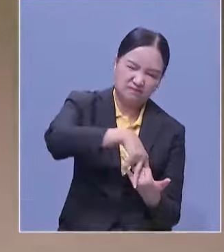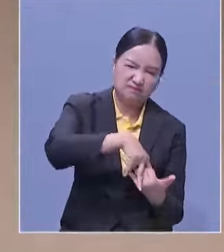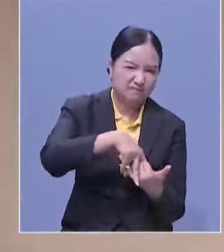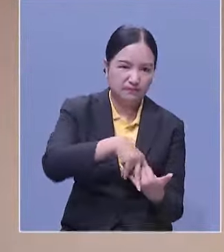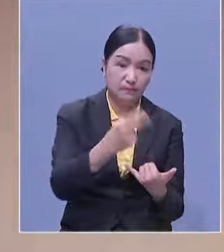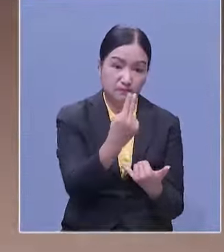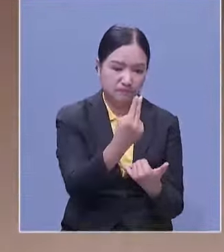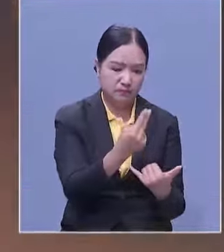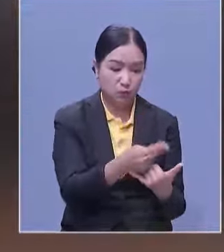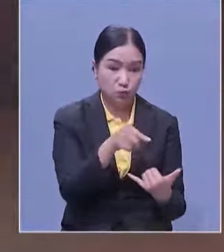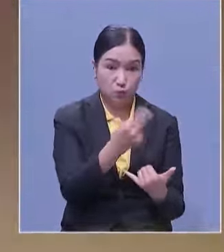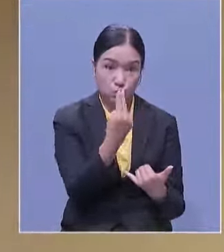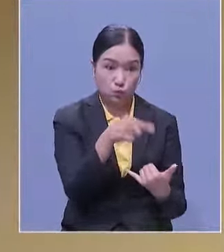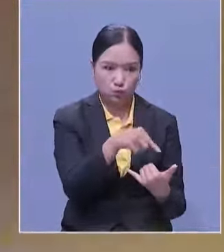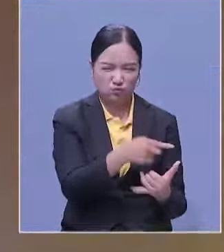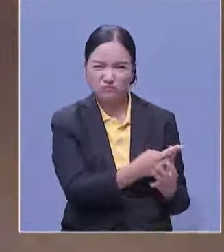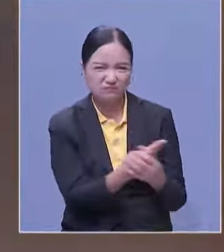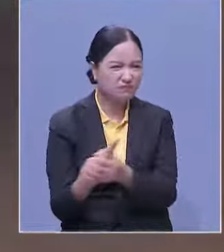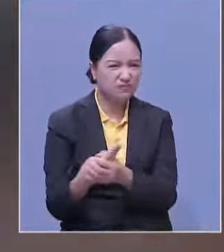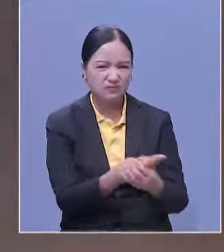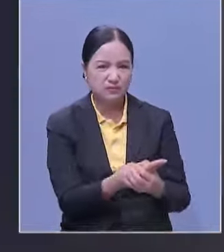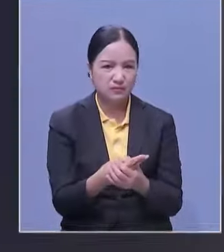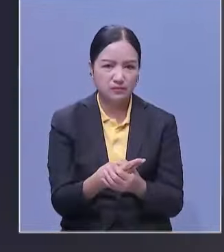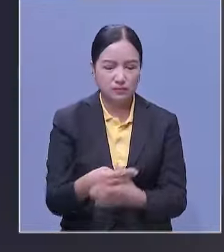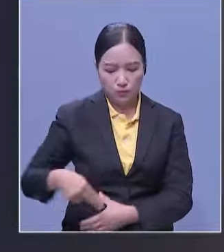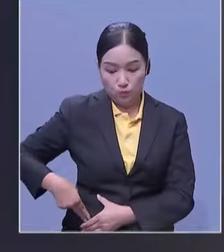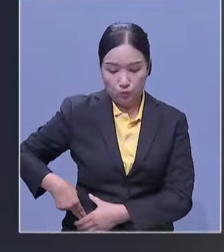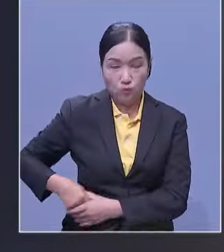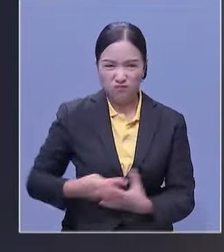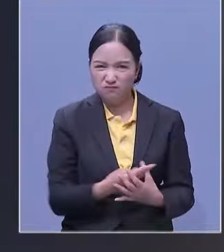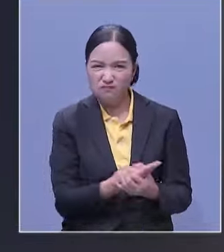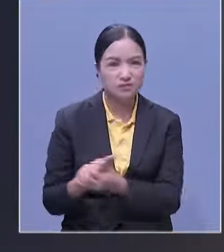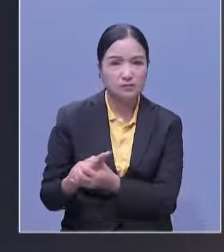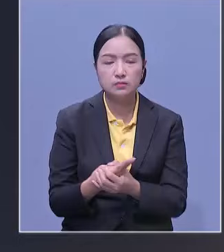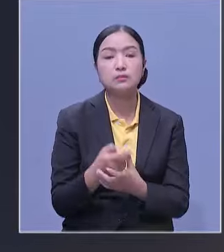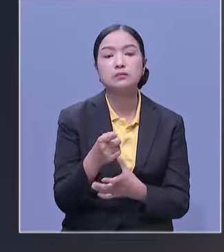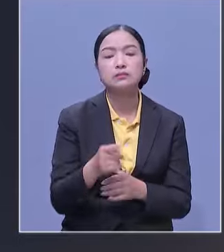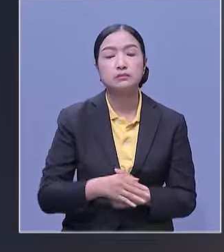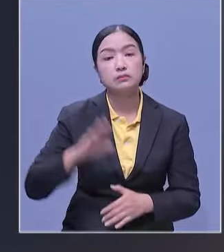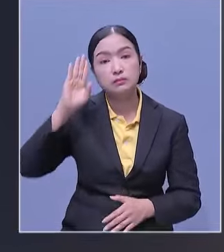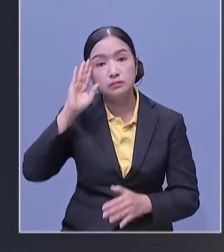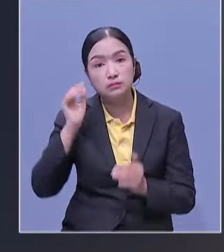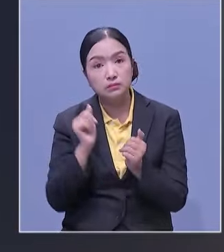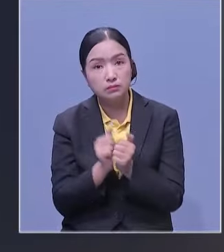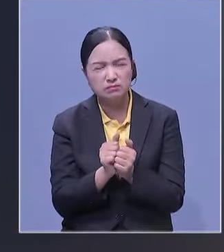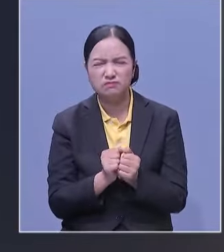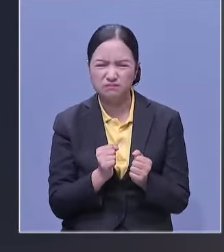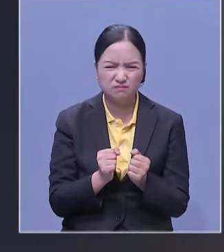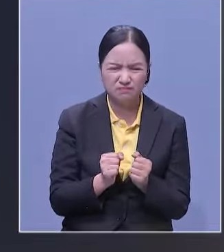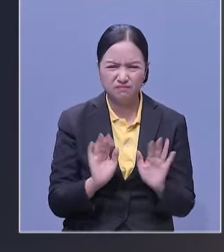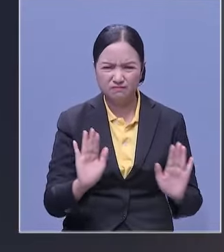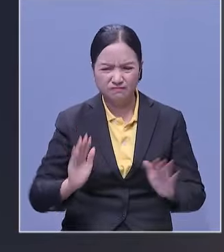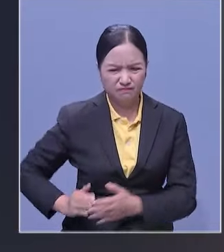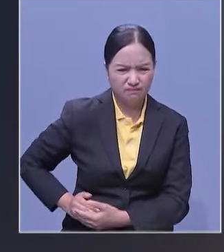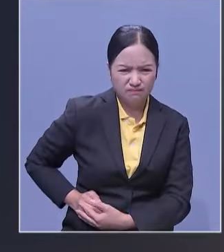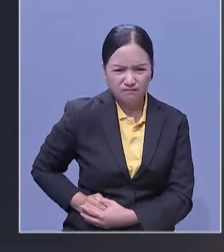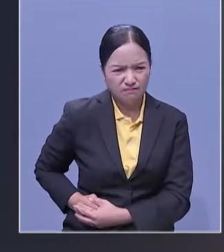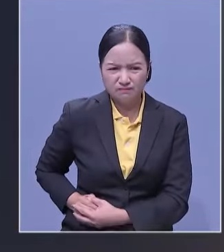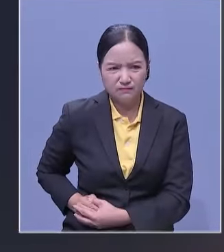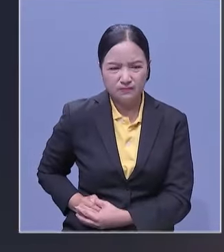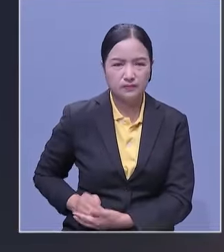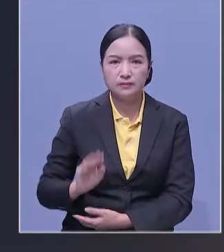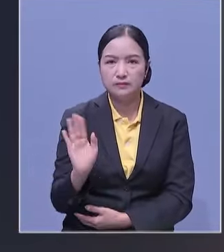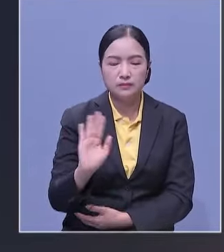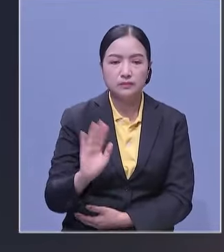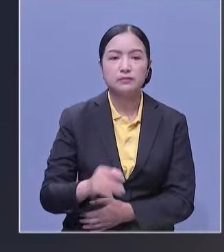พยายามจะแย่งอาวุธปืนจากตรงเอวนะคะของดาบตำรวจสมศักดิ์ซึ่งดาบตำรวจสมศักดิ์เองก็พยายามจะปกป้องนะไม่ให้ชาว